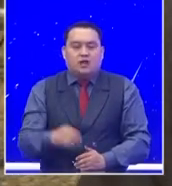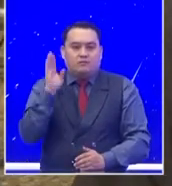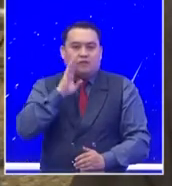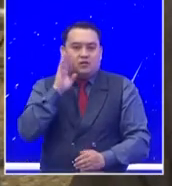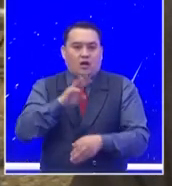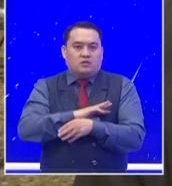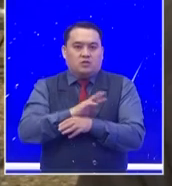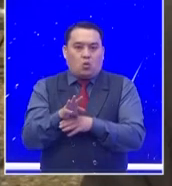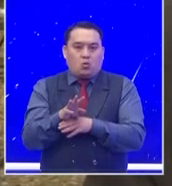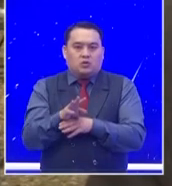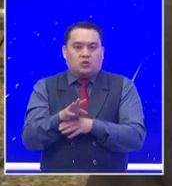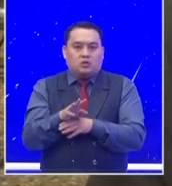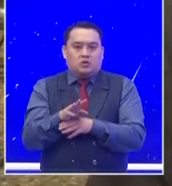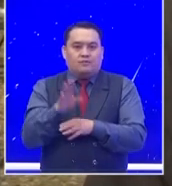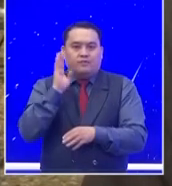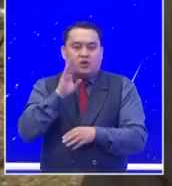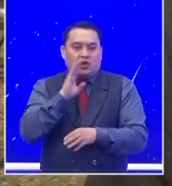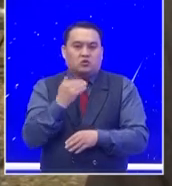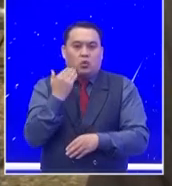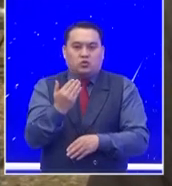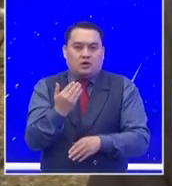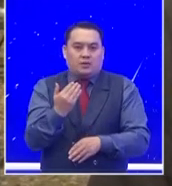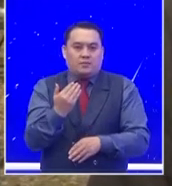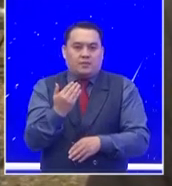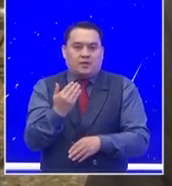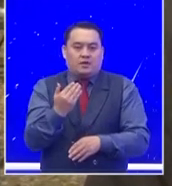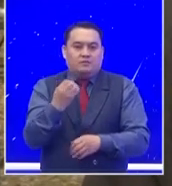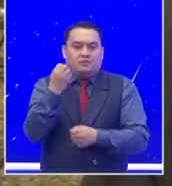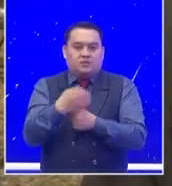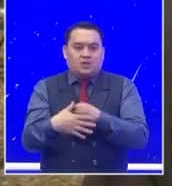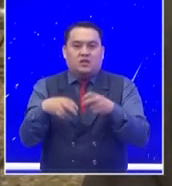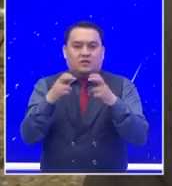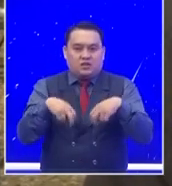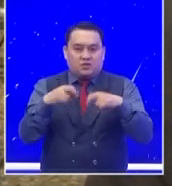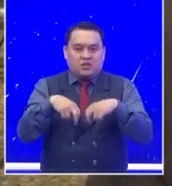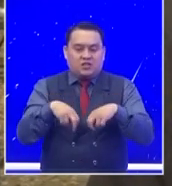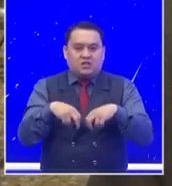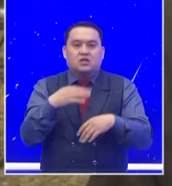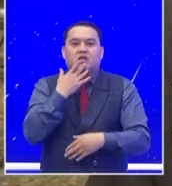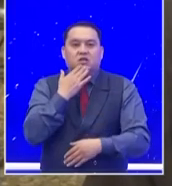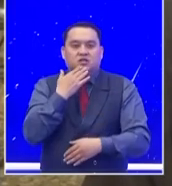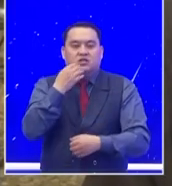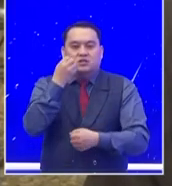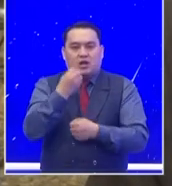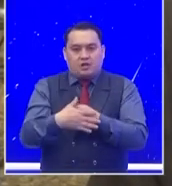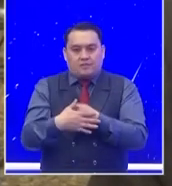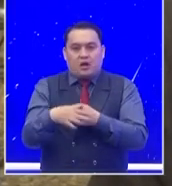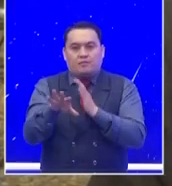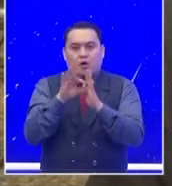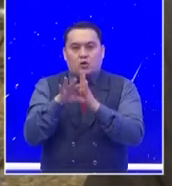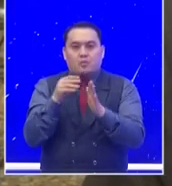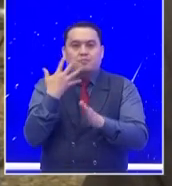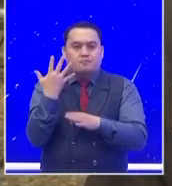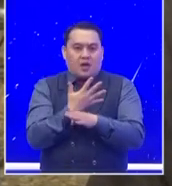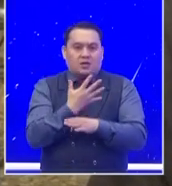осуществляется за счет поверхностного водоисточника центрами экспертизы национальном центре экспертизы были отобраны 5 прог для